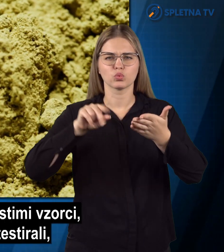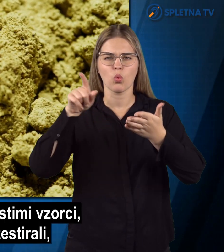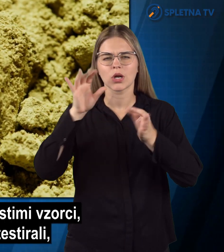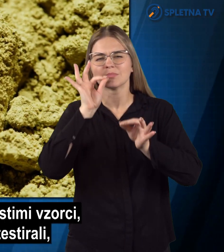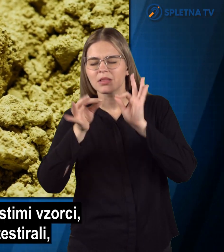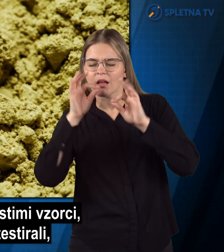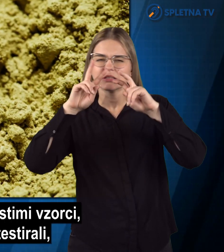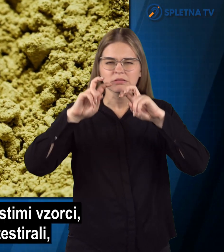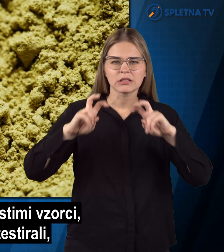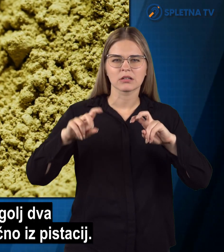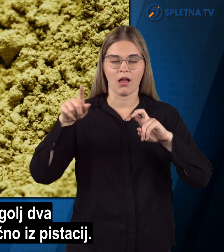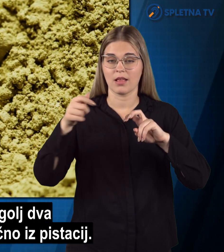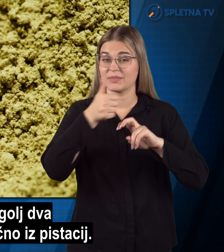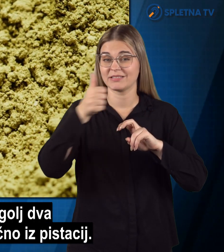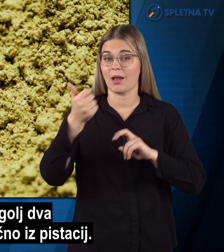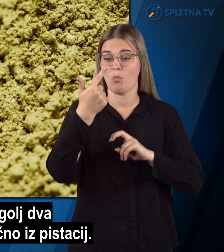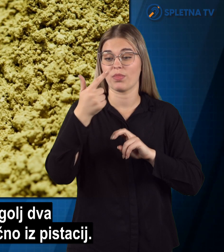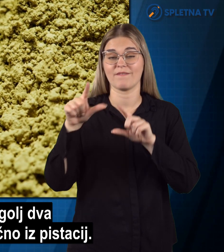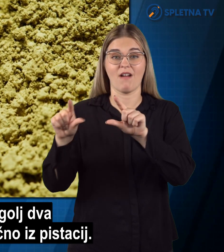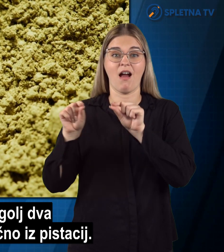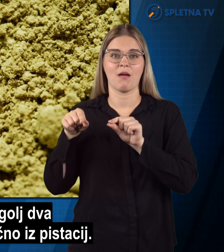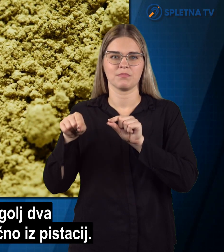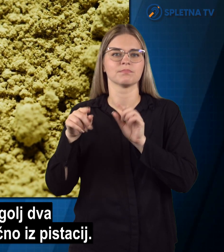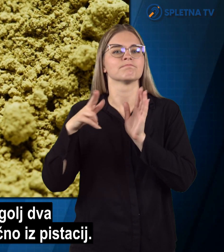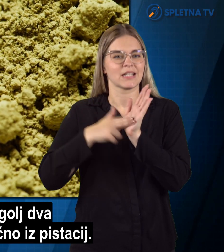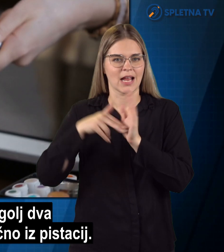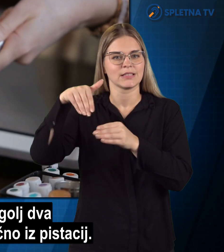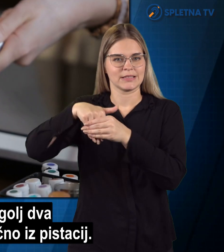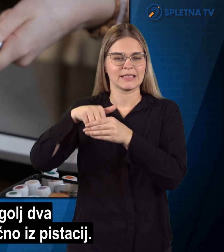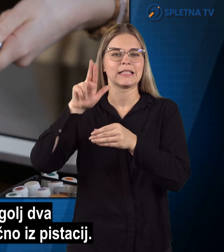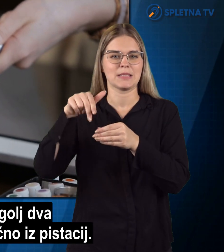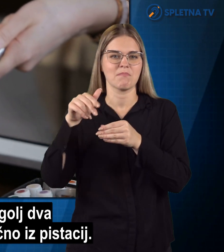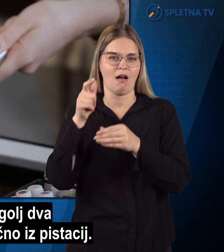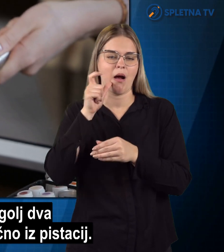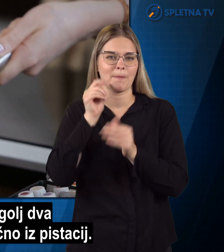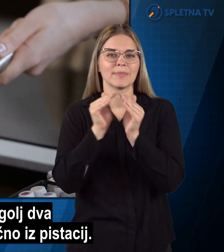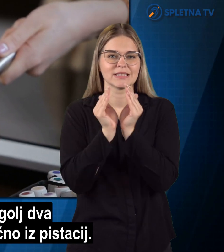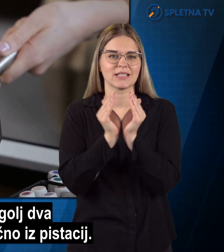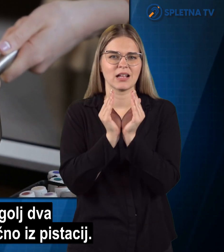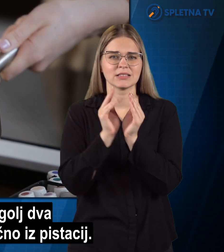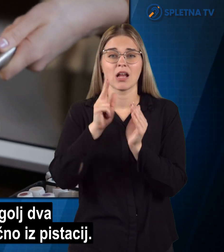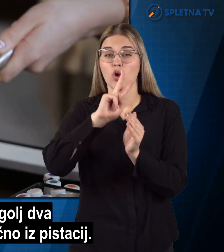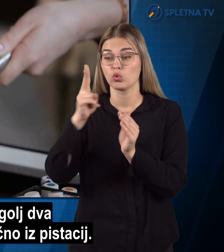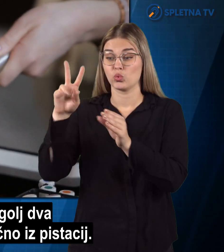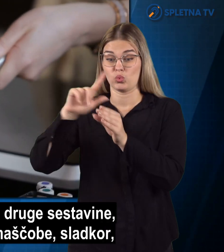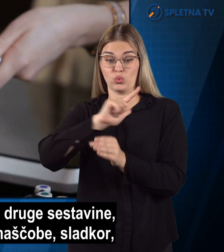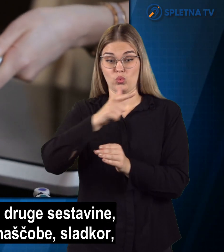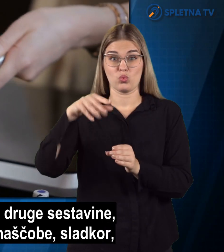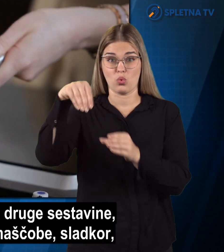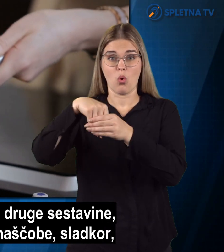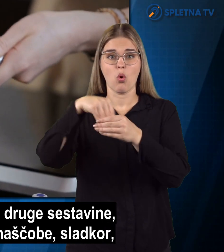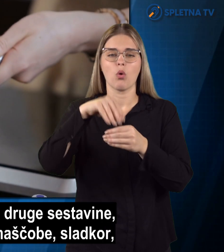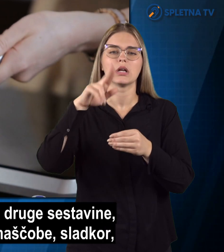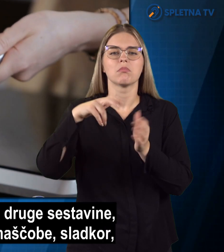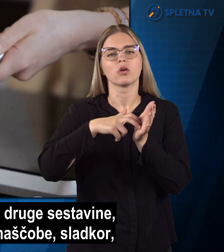Med 18 vzorci, ki so jih testirali, sta bila zgolj 2 narejena izključno iz pistacij. V